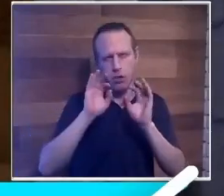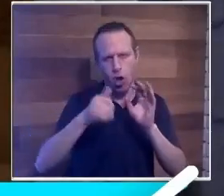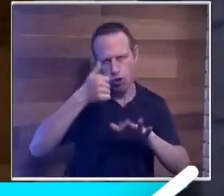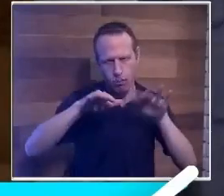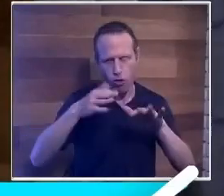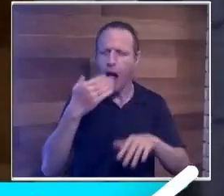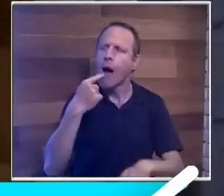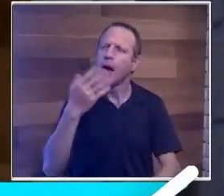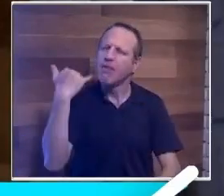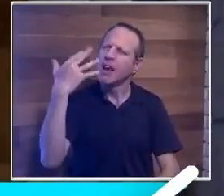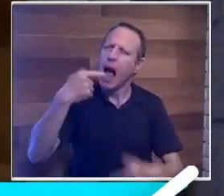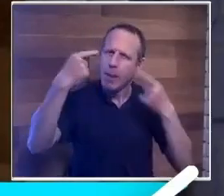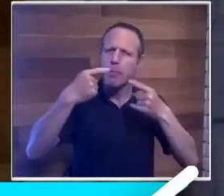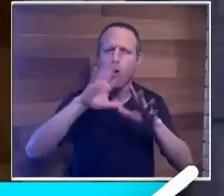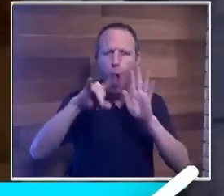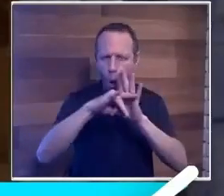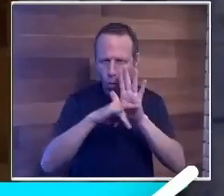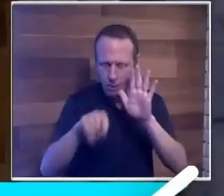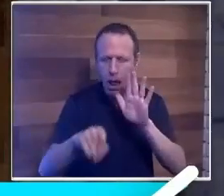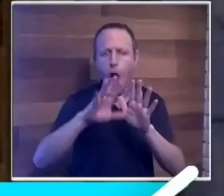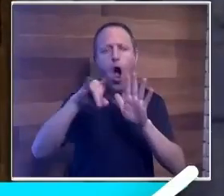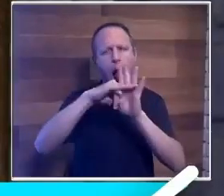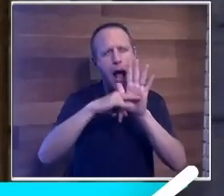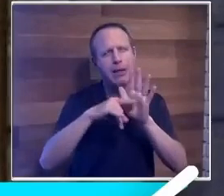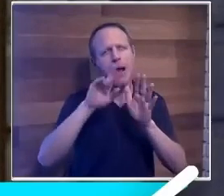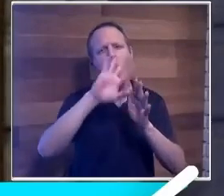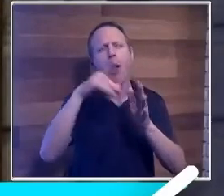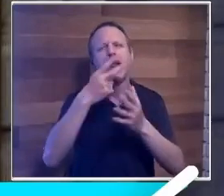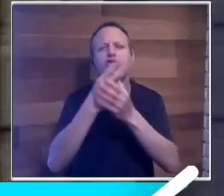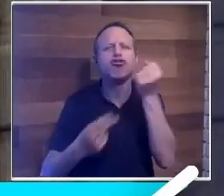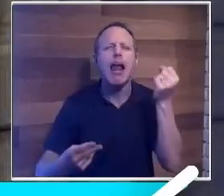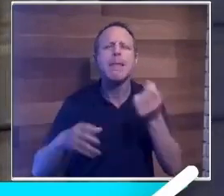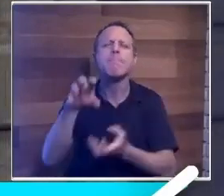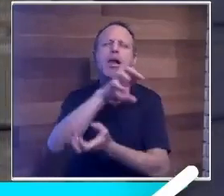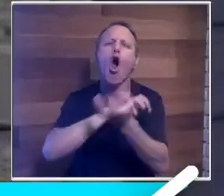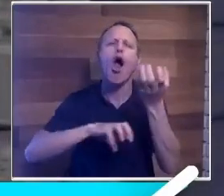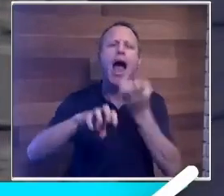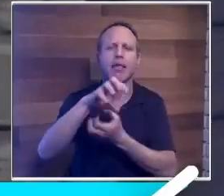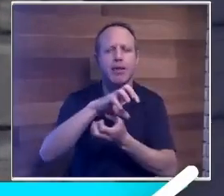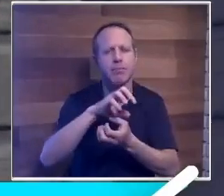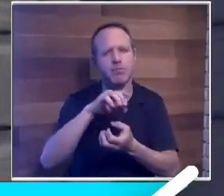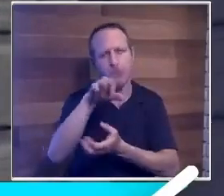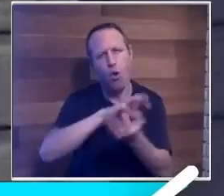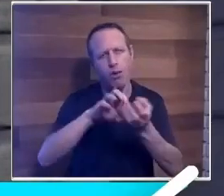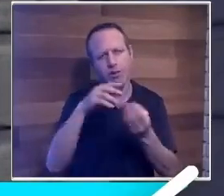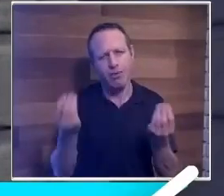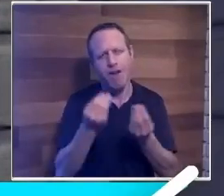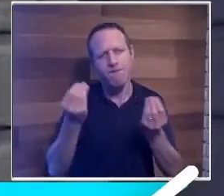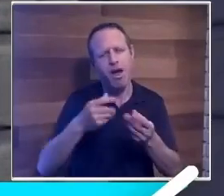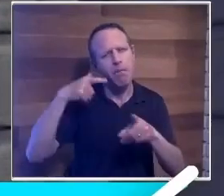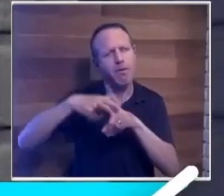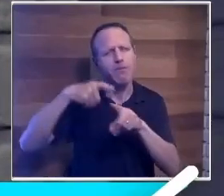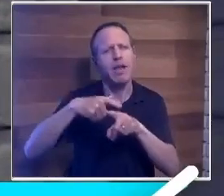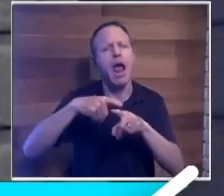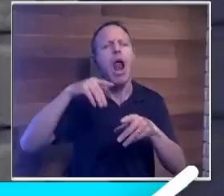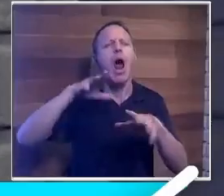לפני כמה ימים שכל החוקים האלה, כל החקיקה הזאת, זה כל מיני כשלים בירוקרטיים. זה מין, דמוקרטית זה זבוב תורדני, ברור. שמפריע לממשלה